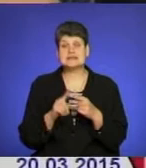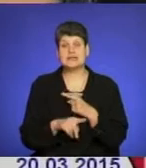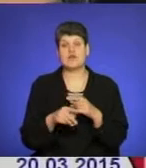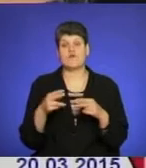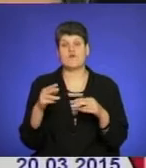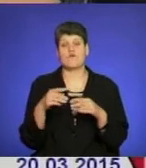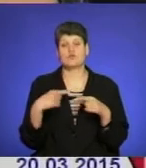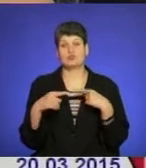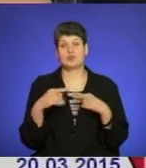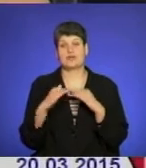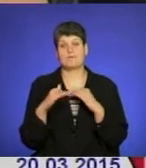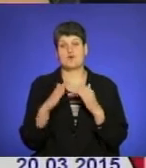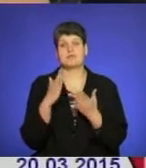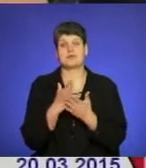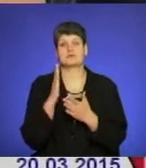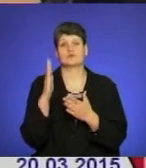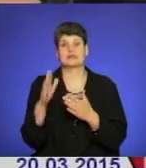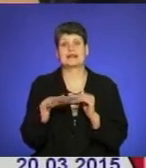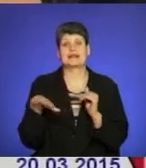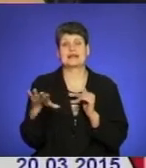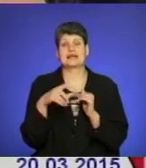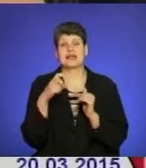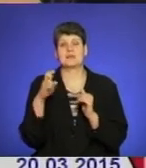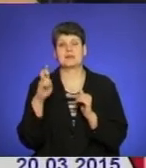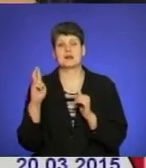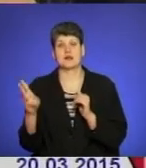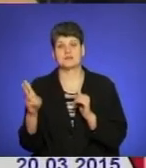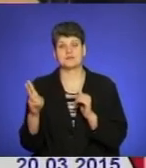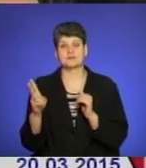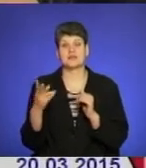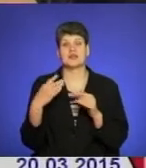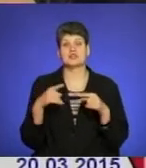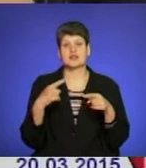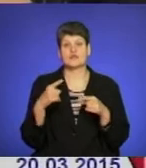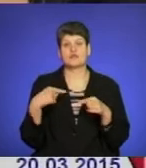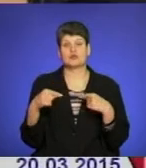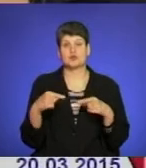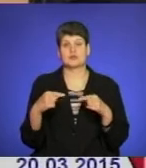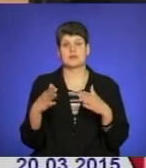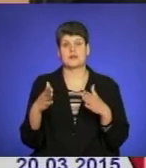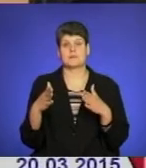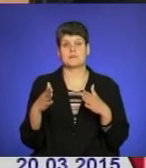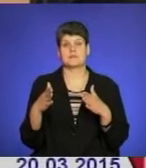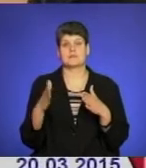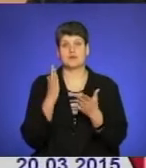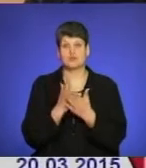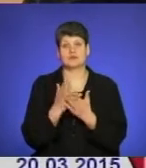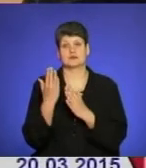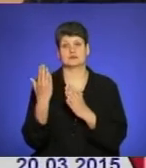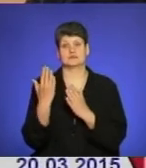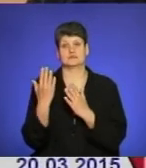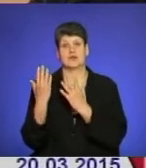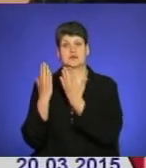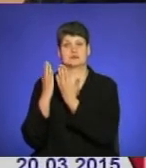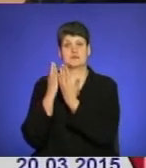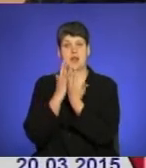має виходити фактично на територію ХБК. Тобто, через футбольне поле має проходити паркан.